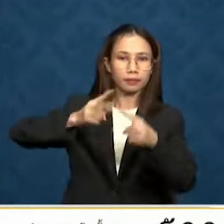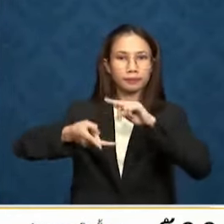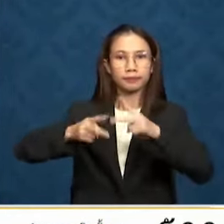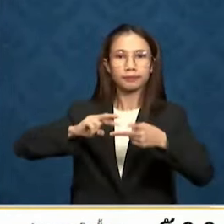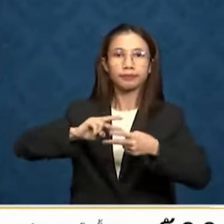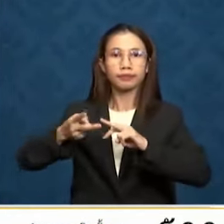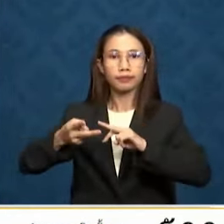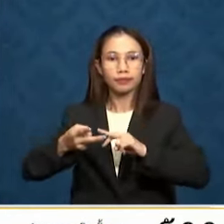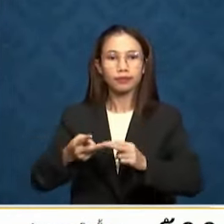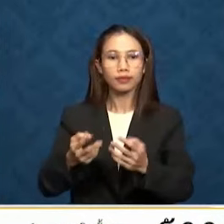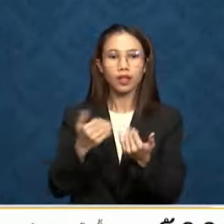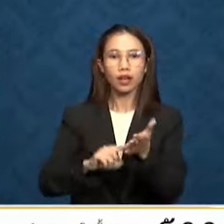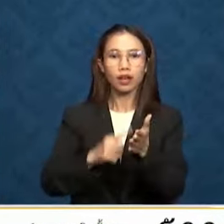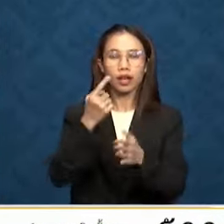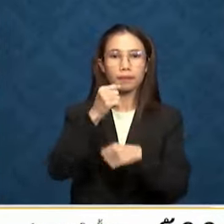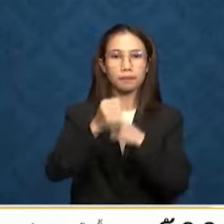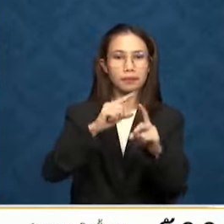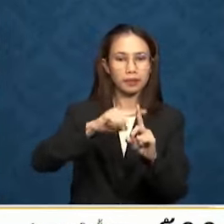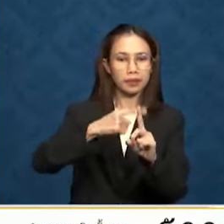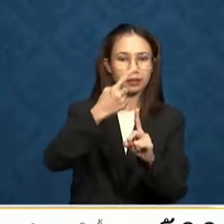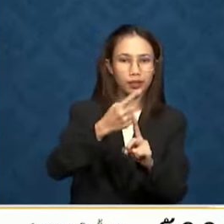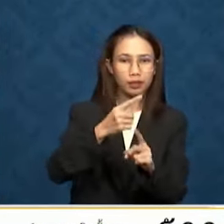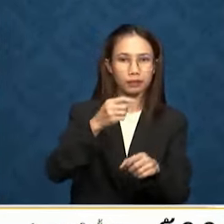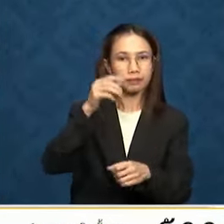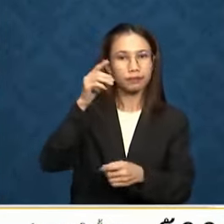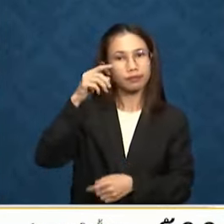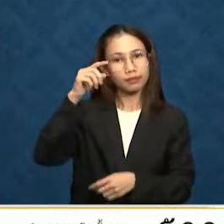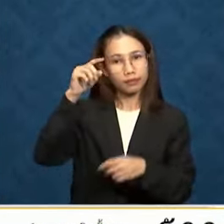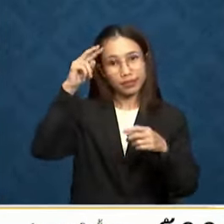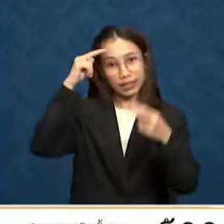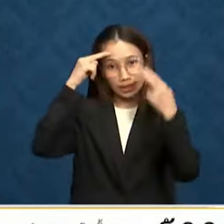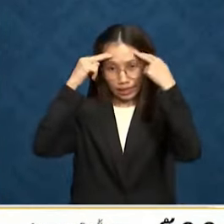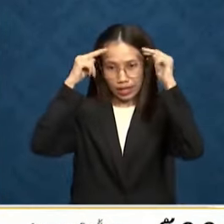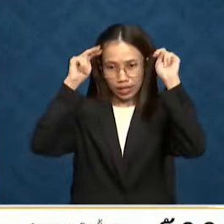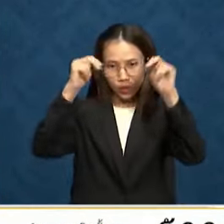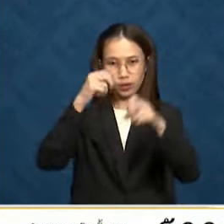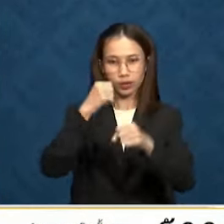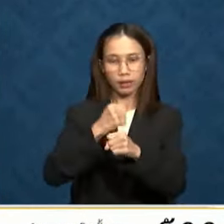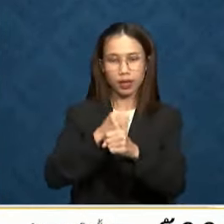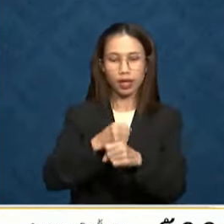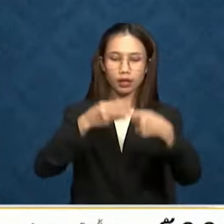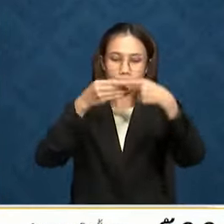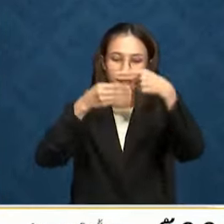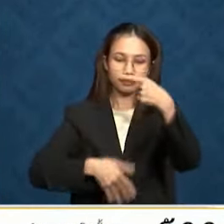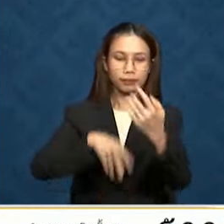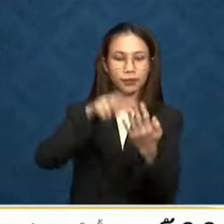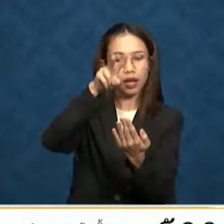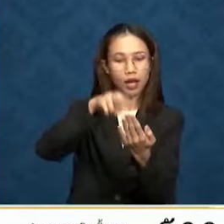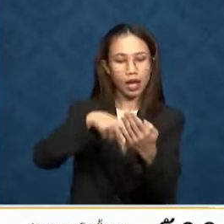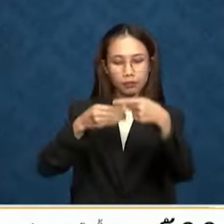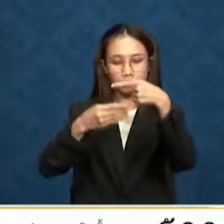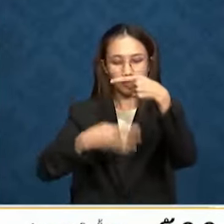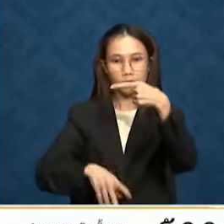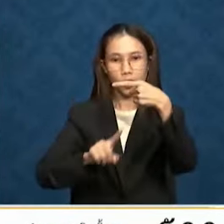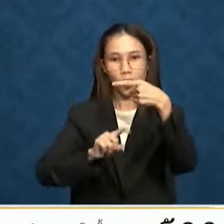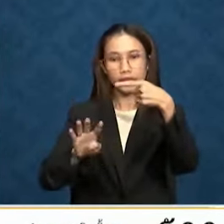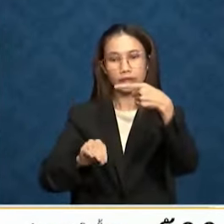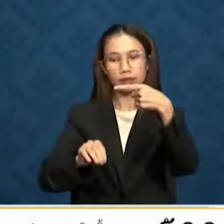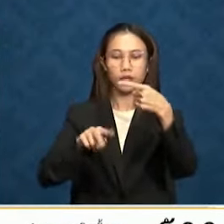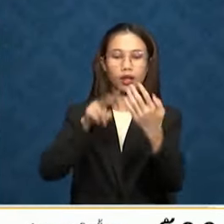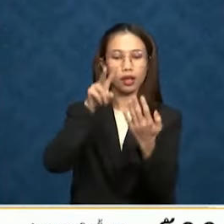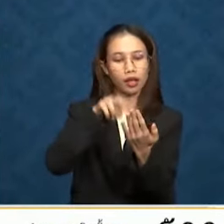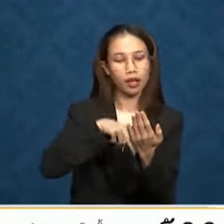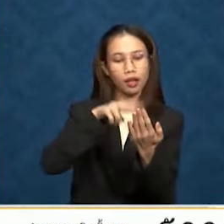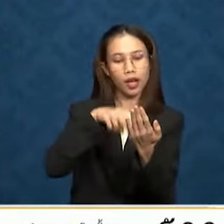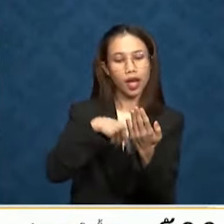ประธานตอนต้นปีเนี่ยท่านนายกนะคะมายืนอ่าน 142นโยบายให้ข้าราชการฟังค่ะมายืนอ่านไล่ไปค่ะให้